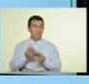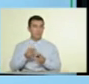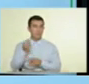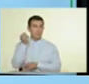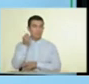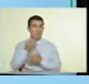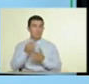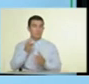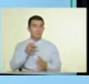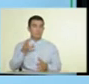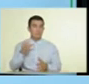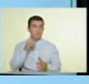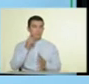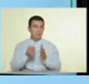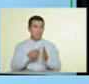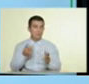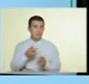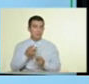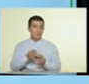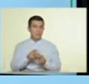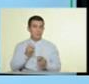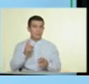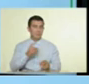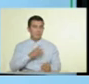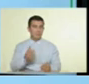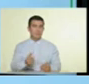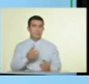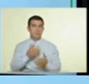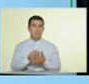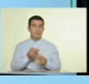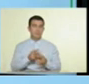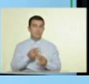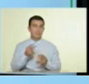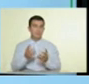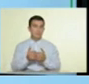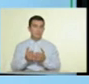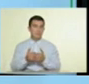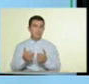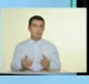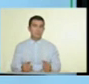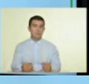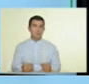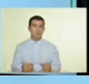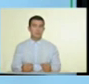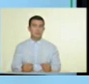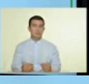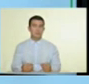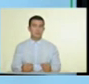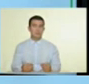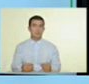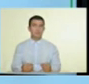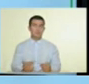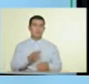massasi noma'lum. Uni aniqlashimiz kerak. Buning uchun tenglama tuzamiz. Demak,